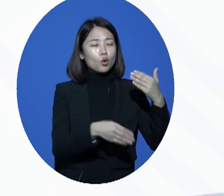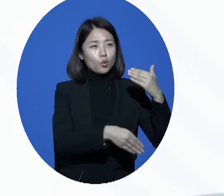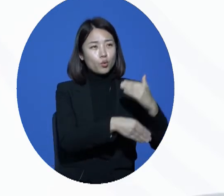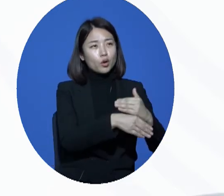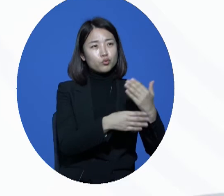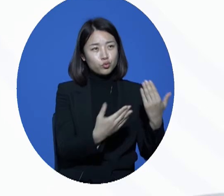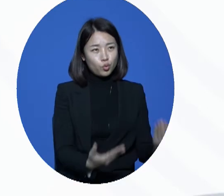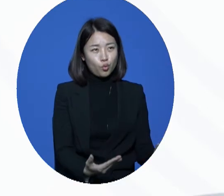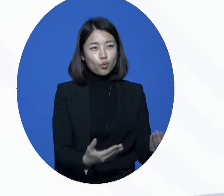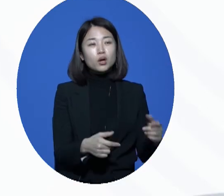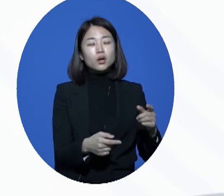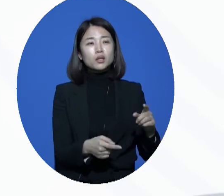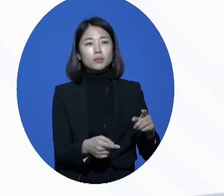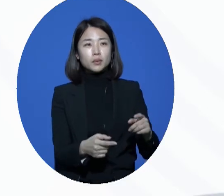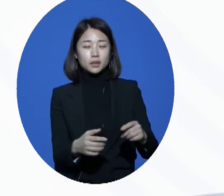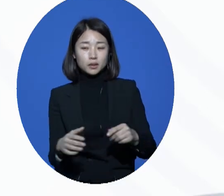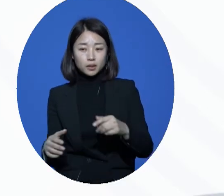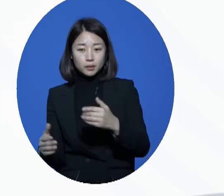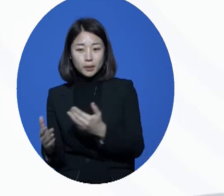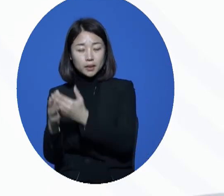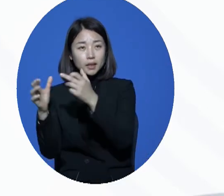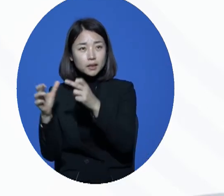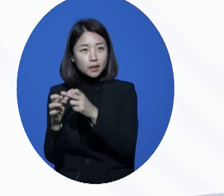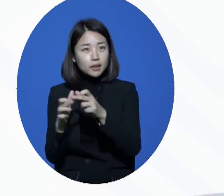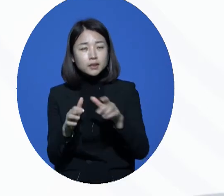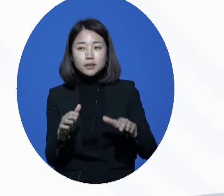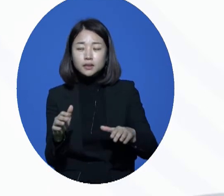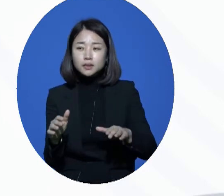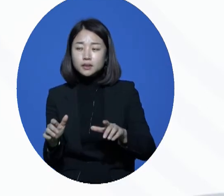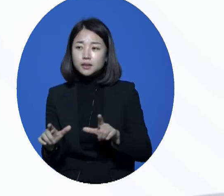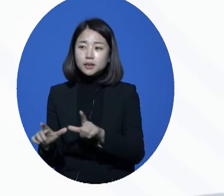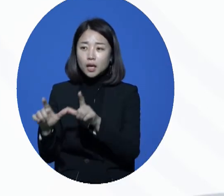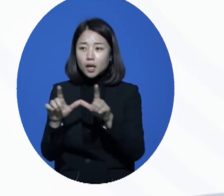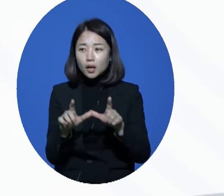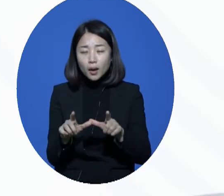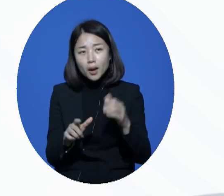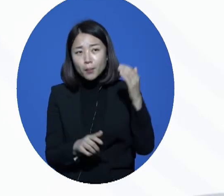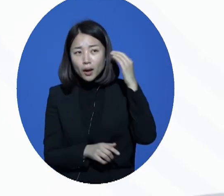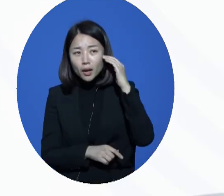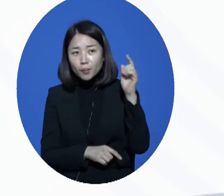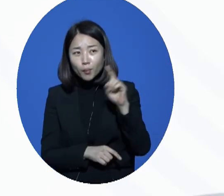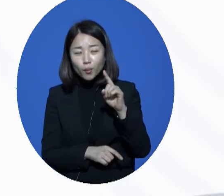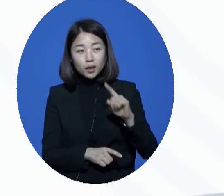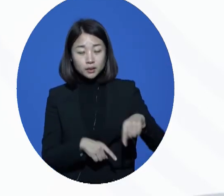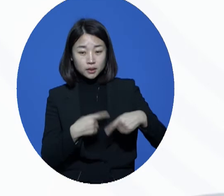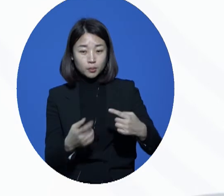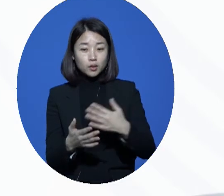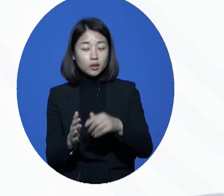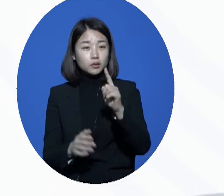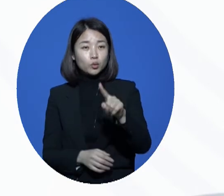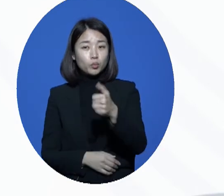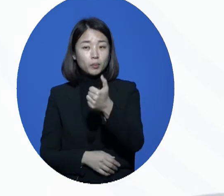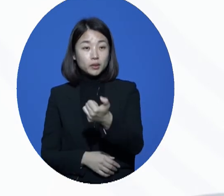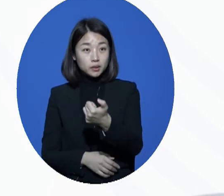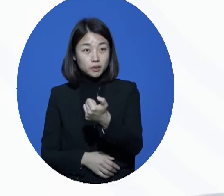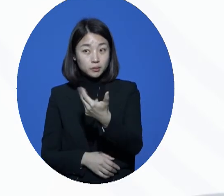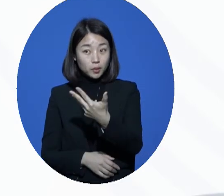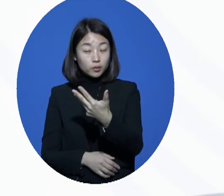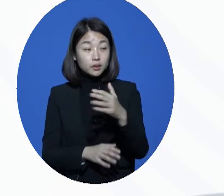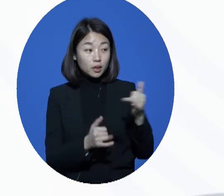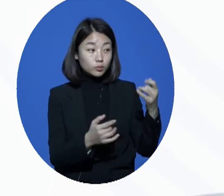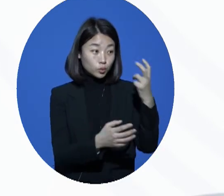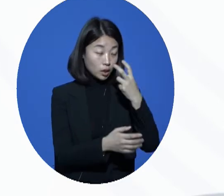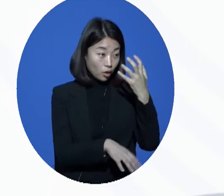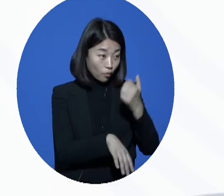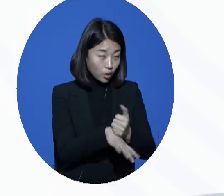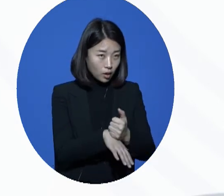따른 발달장애인의 생활 패턴 변화가 있느냐는 질문에 참여자 1,585명 중에서